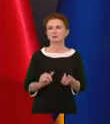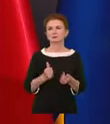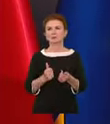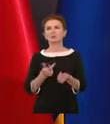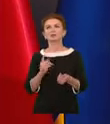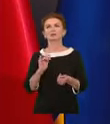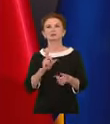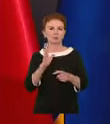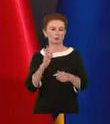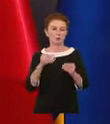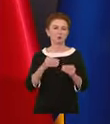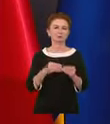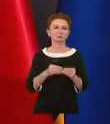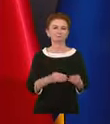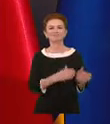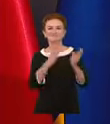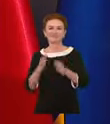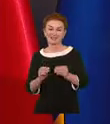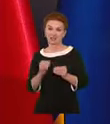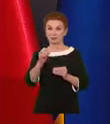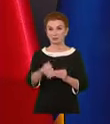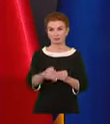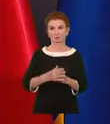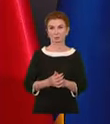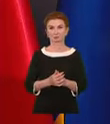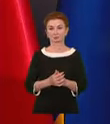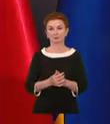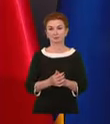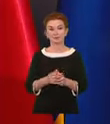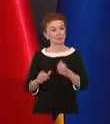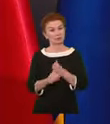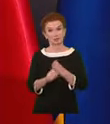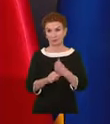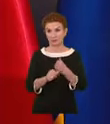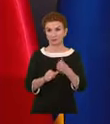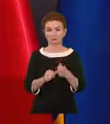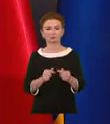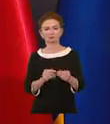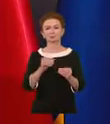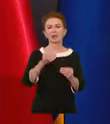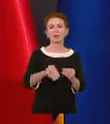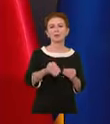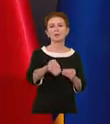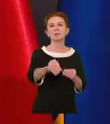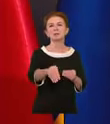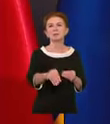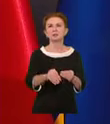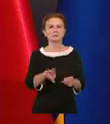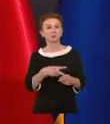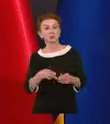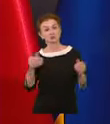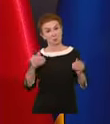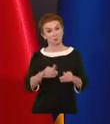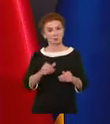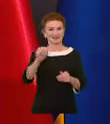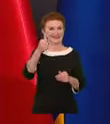będziemy mogli przejść do następnego etapu. W związku z tym te odstępy pomiędzy etapami będą mogły być, tak jak pan premier powiedział, tydzień, a czasami